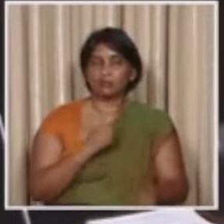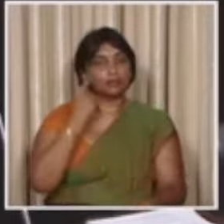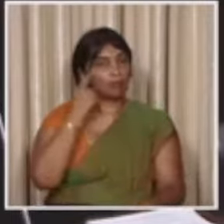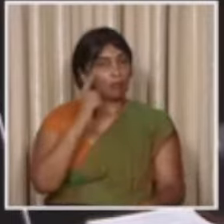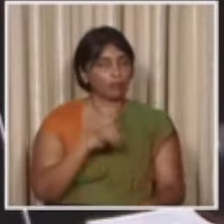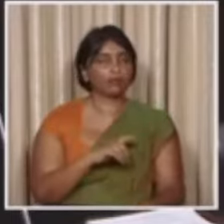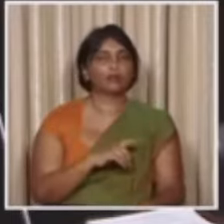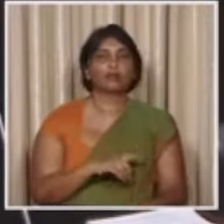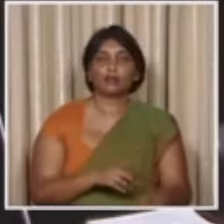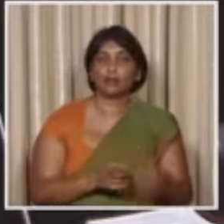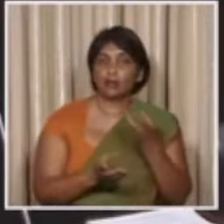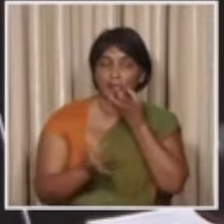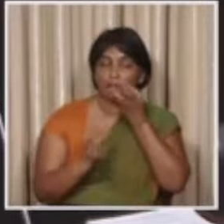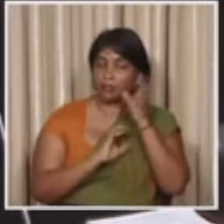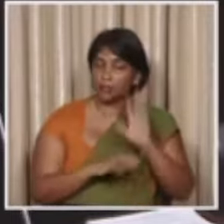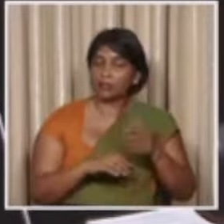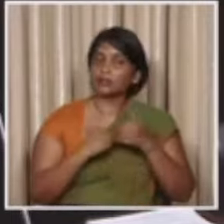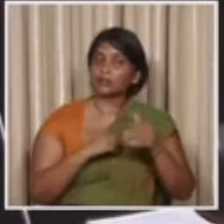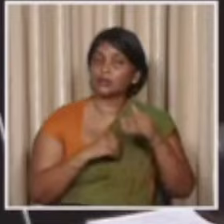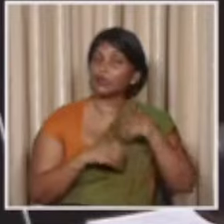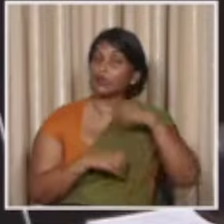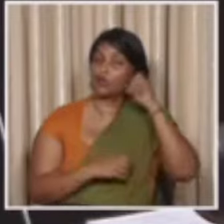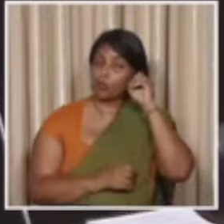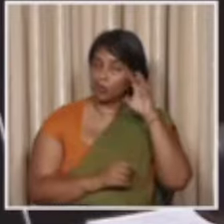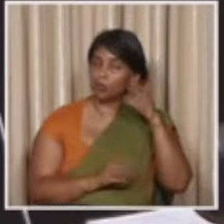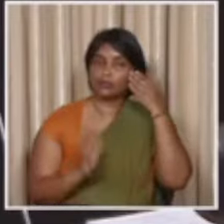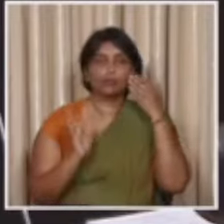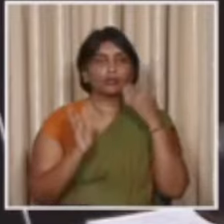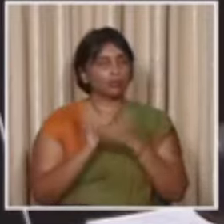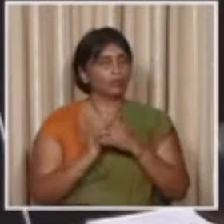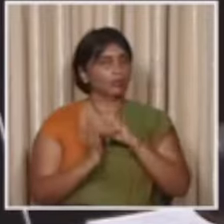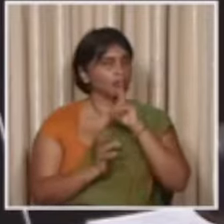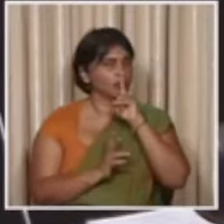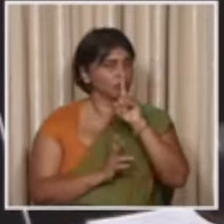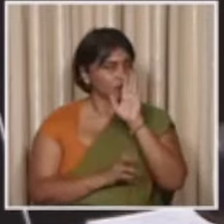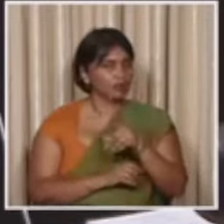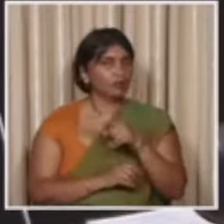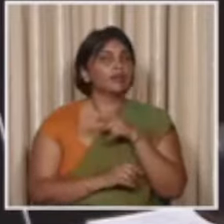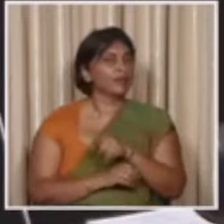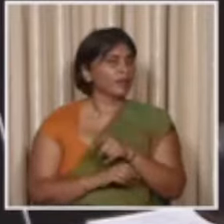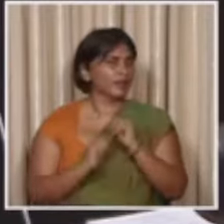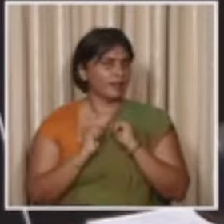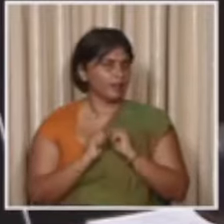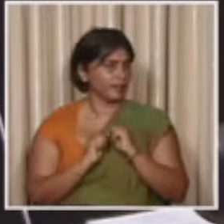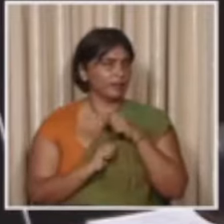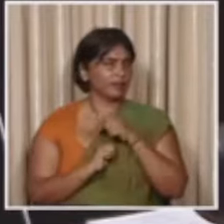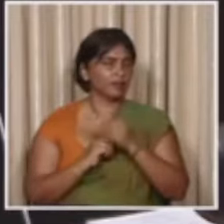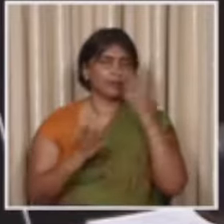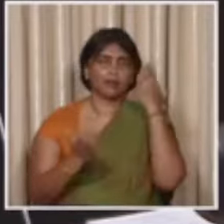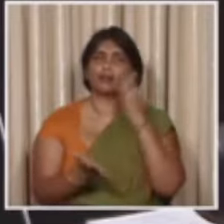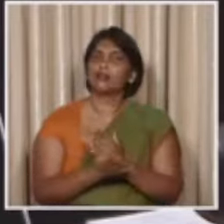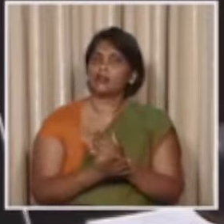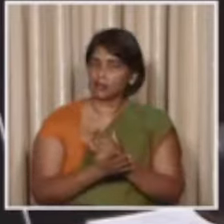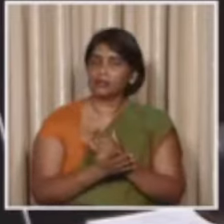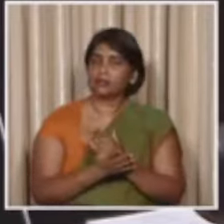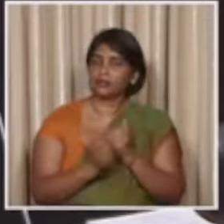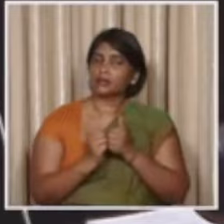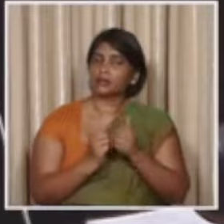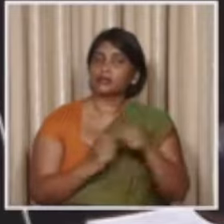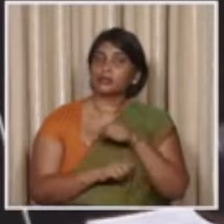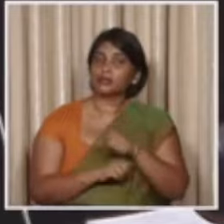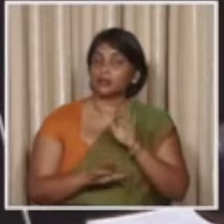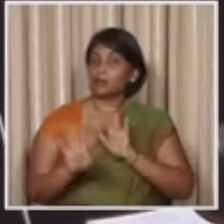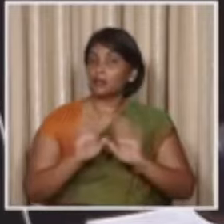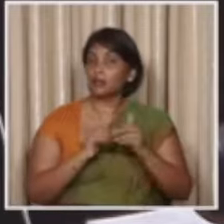තිබියදී, ප්‍රහාරය සිදුවෙච්ච දවසේ උදෙත් ඒ පිළිබඳව දැනුවත් තිබියදී ඇයි මේක වළක්වා ගැනීම සඳහා